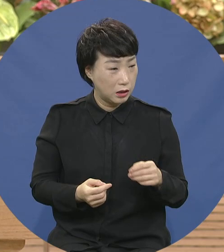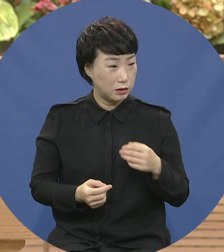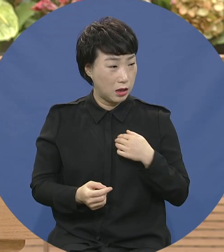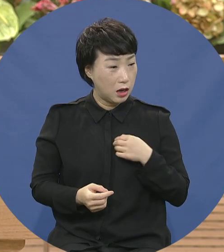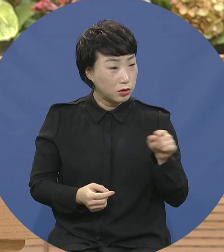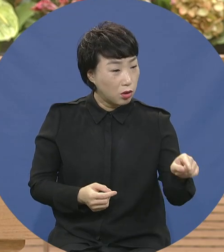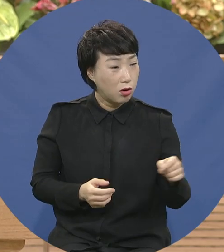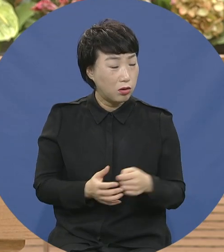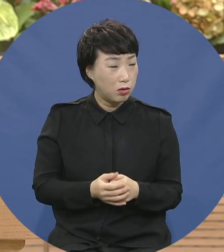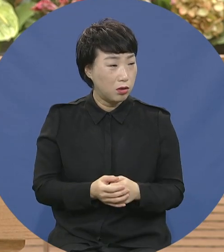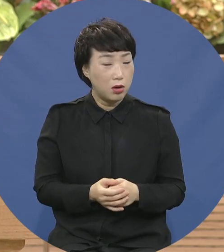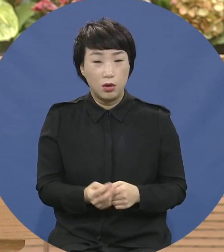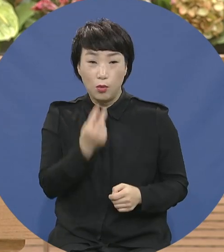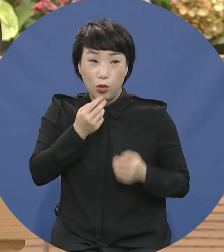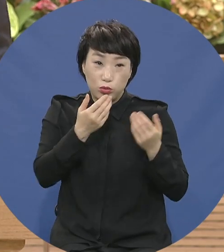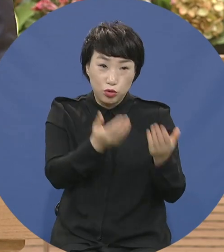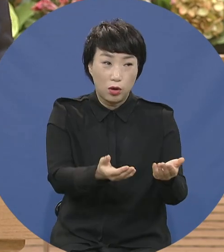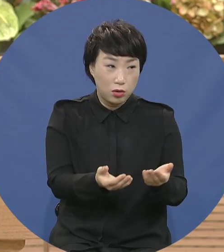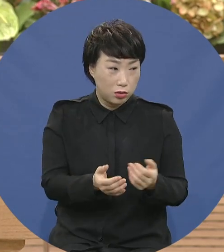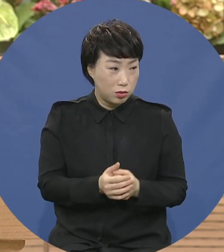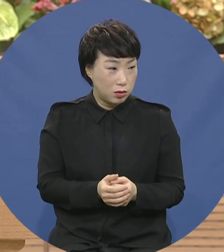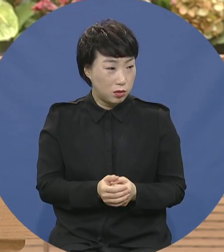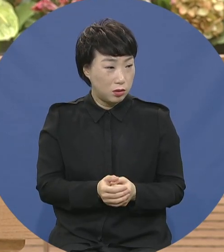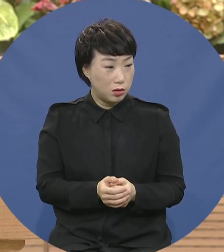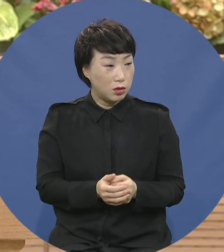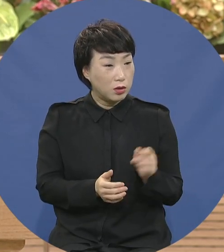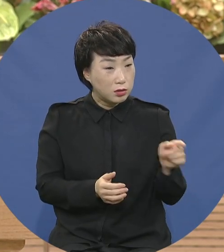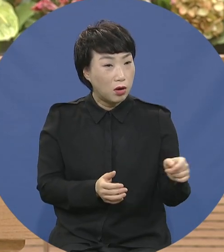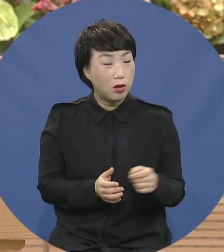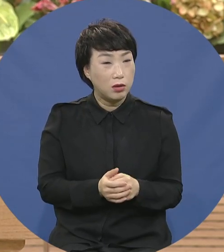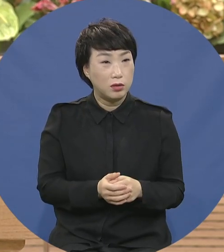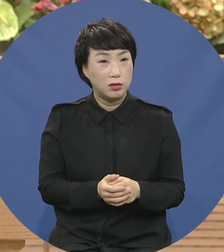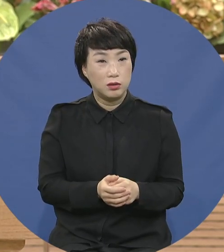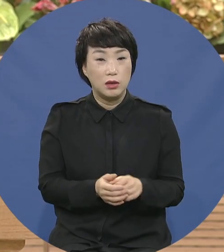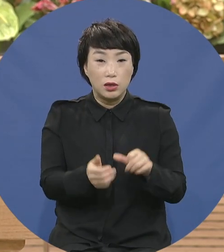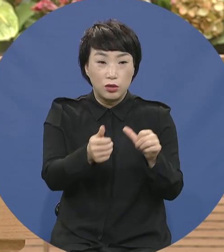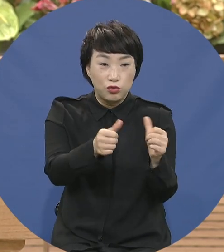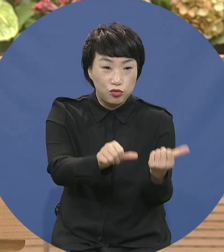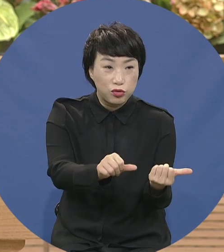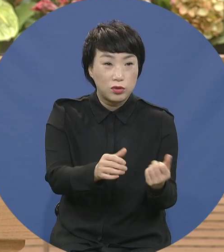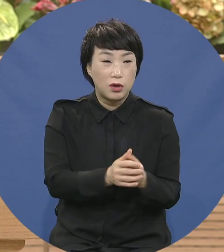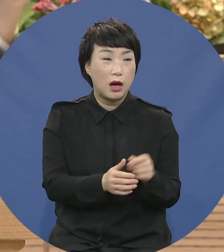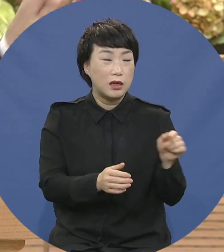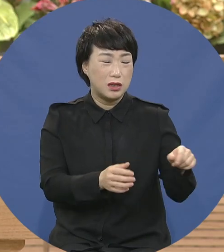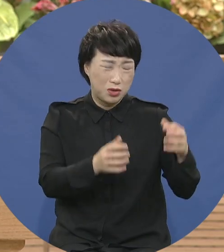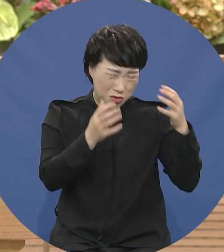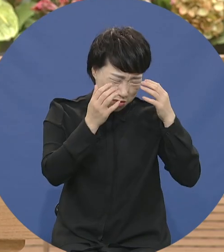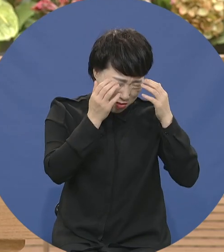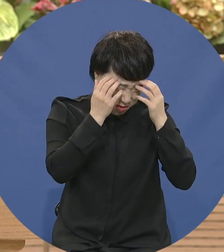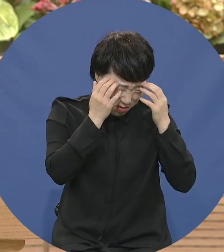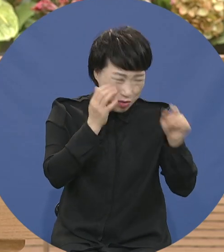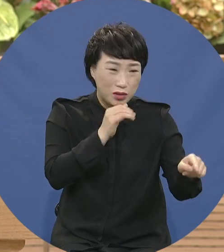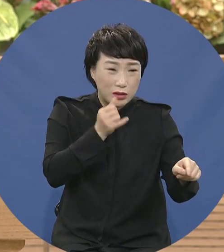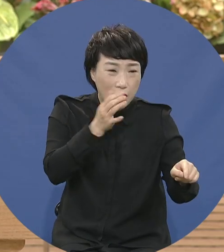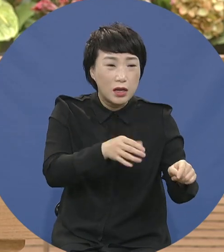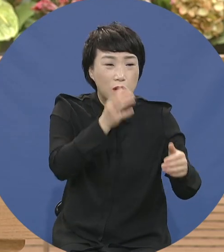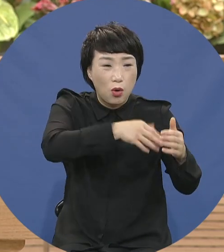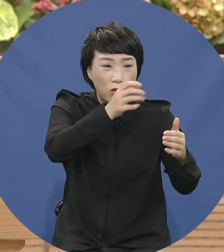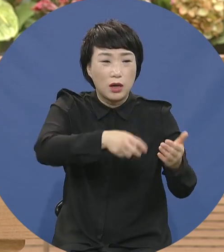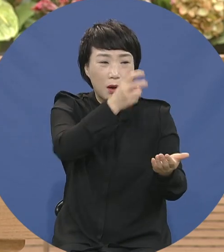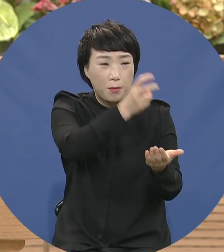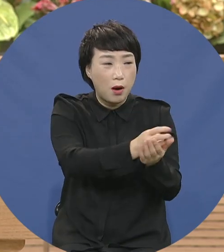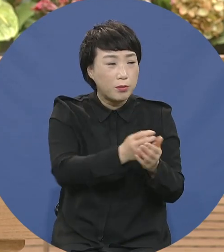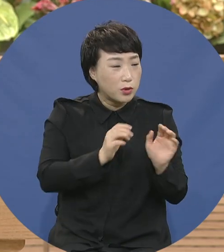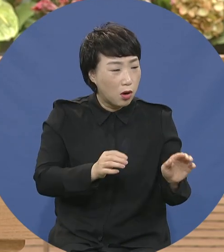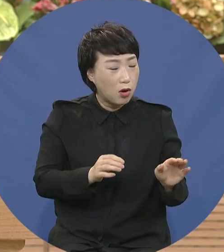내가 너에게 목숨을 대속물로 주어 이 죽음과 사망의 공의의 법에서